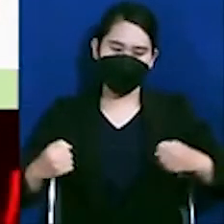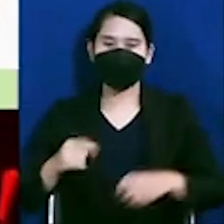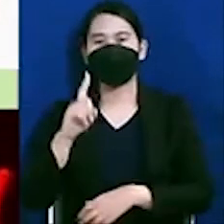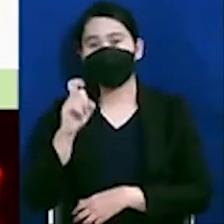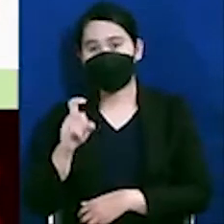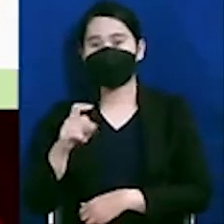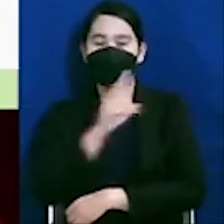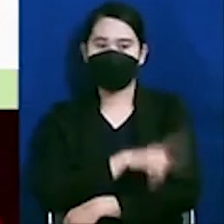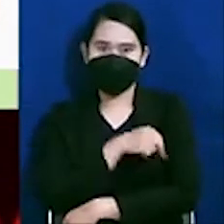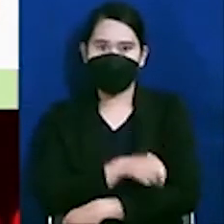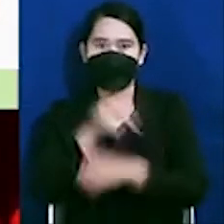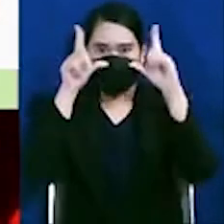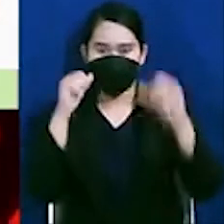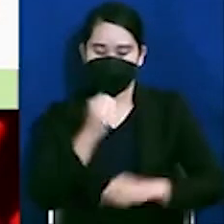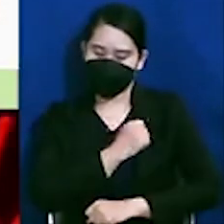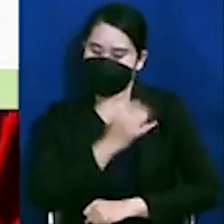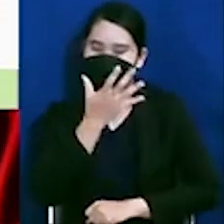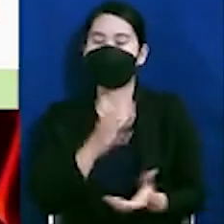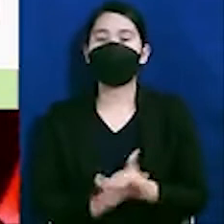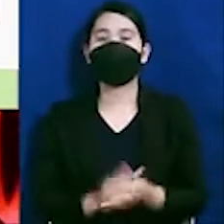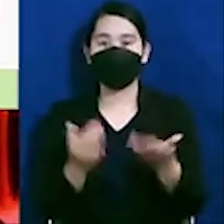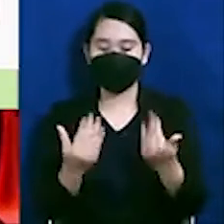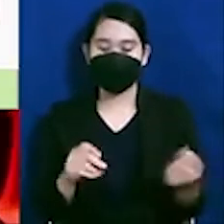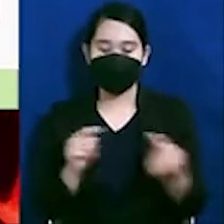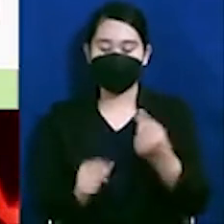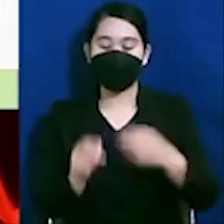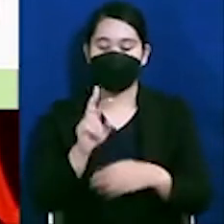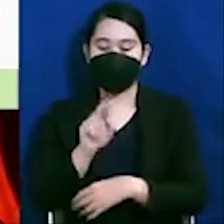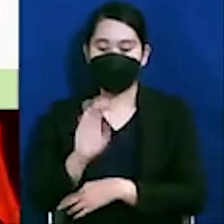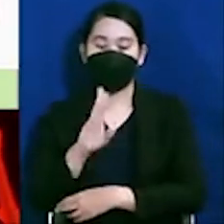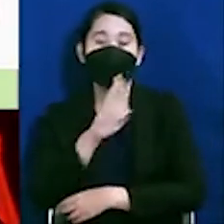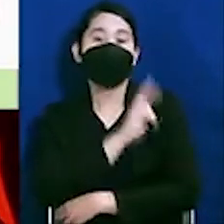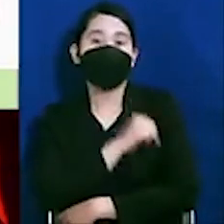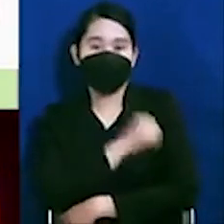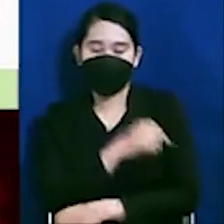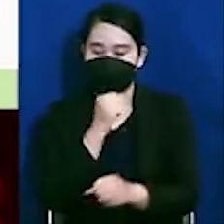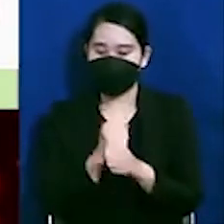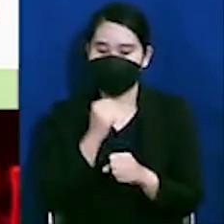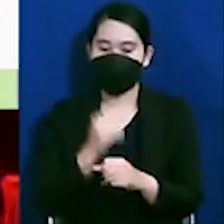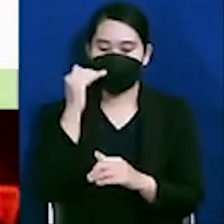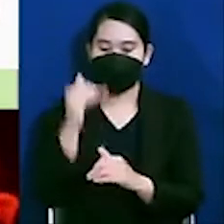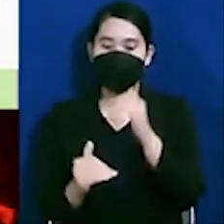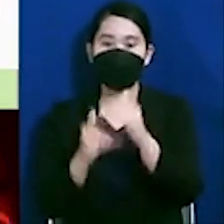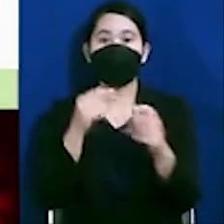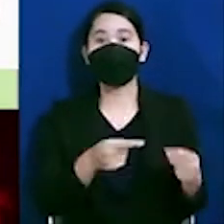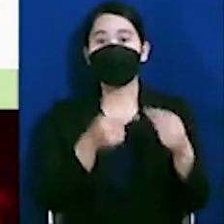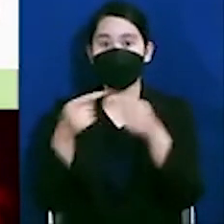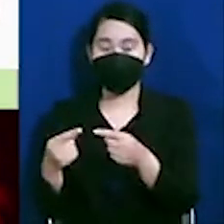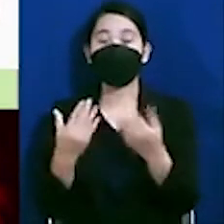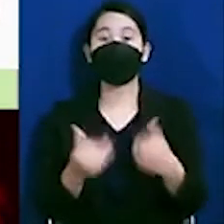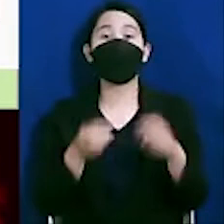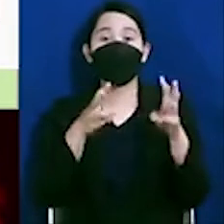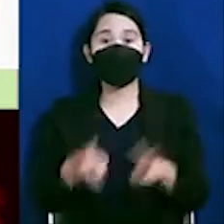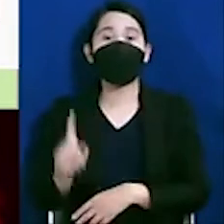จะไม่ไหวนะครับเพื่อให้เป็นการประคองระบบการรักษาพยาบาลให้สามารถเดินหน้าไปได้ผมisolationคอมมิดี้